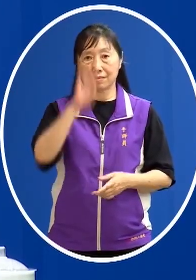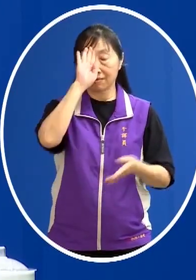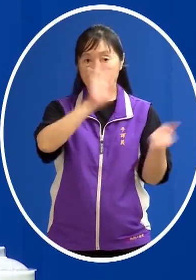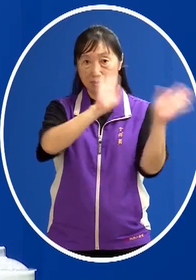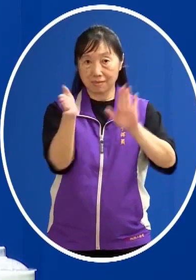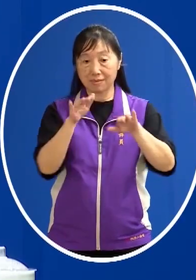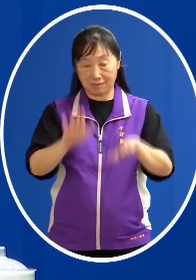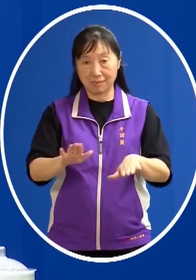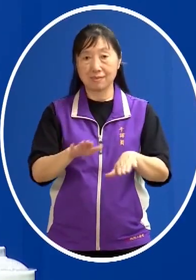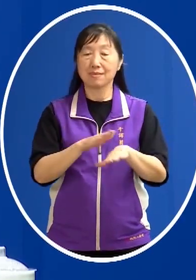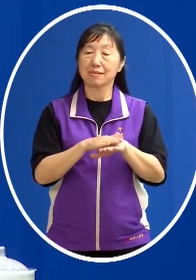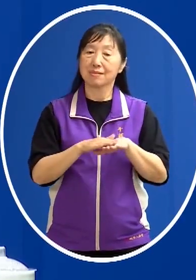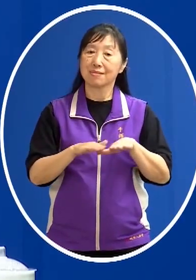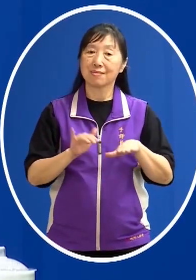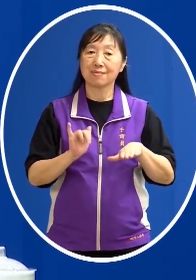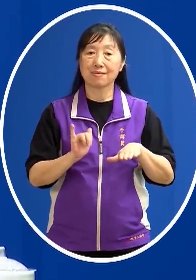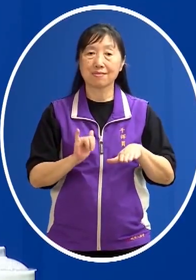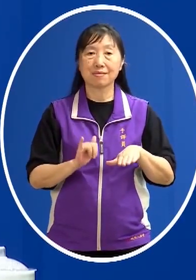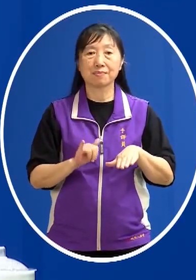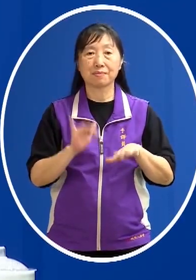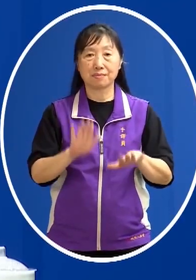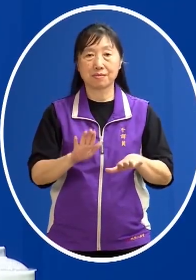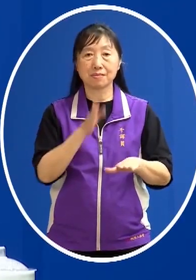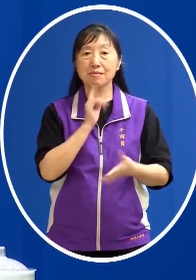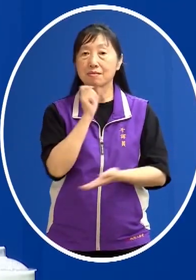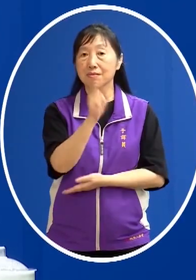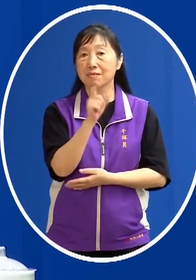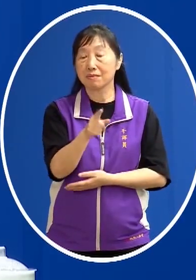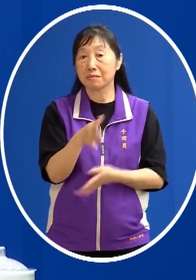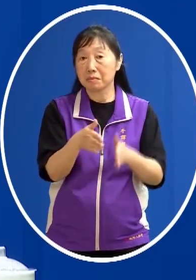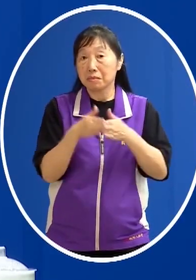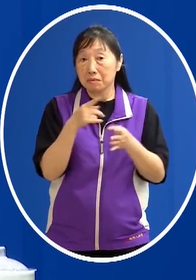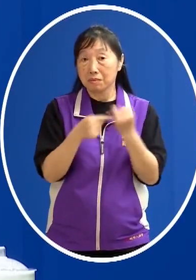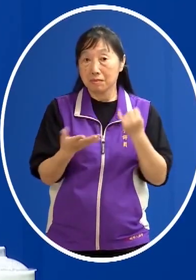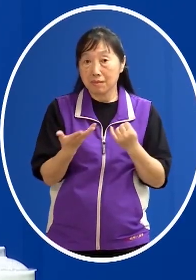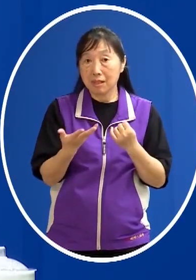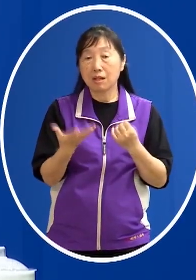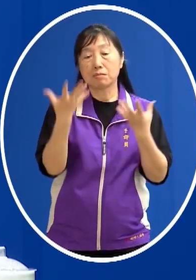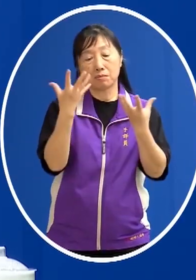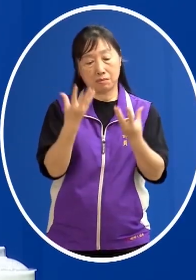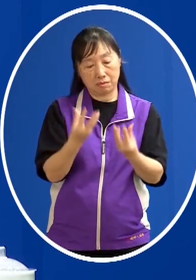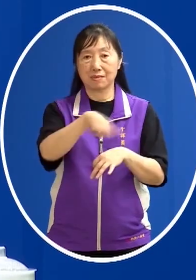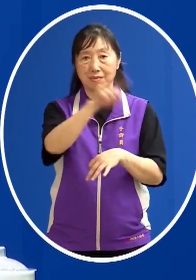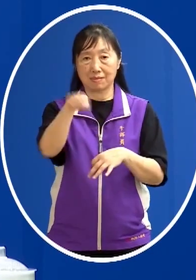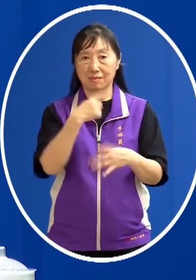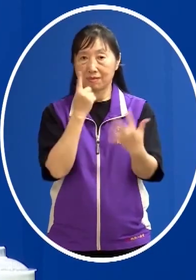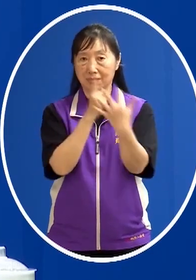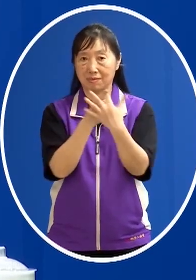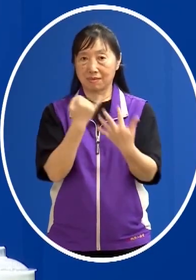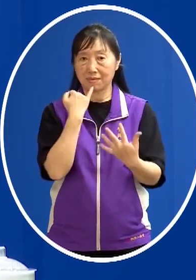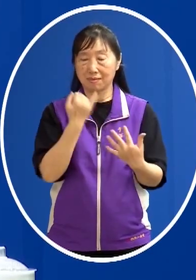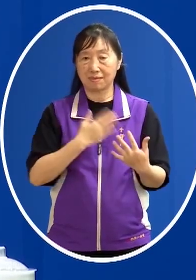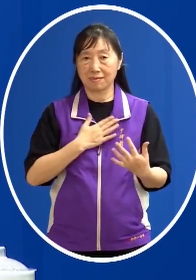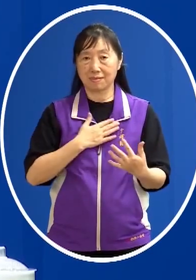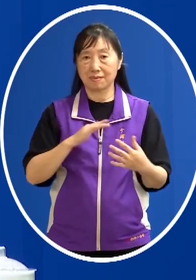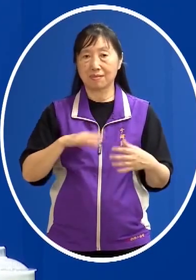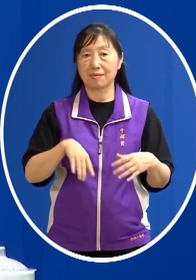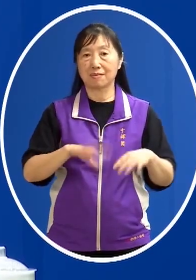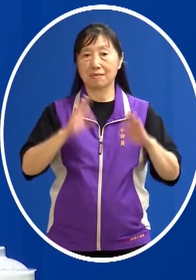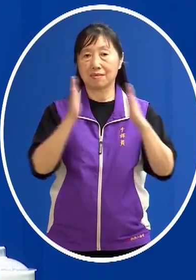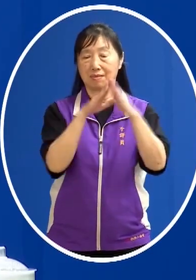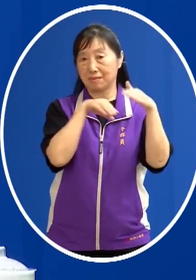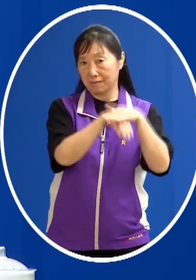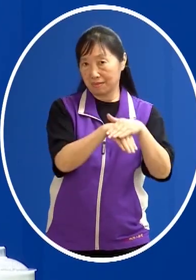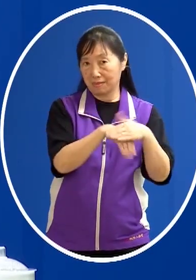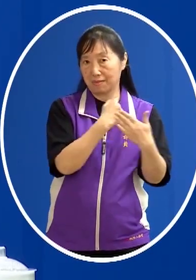稳定了以后，那我们整个购买的需求也在下降之中，在库存充足